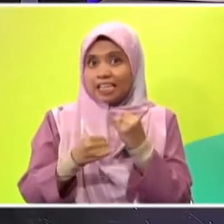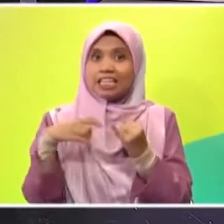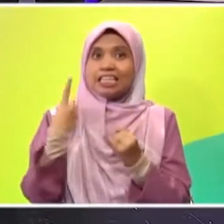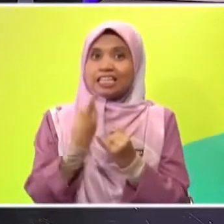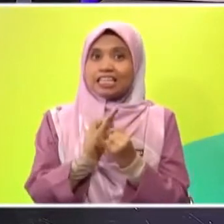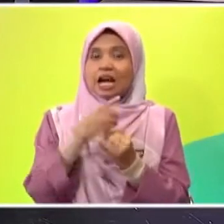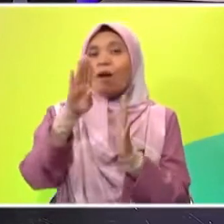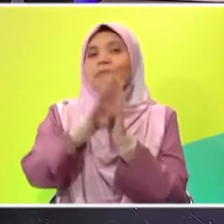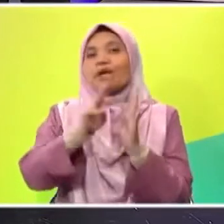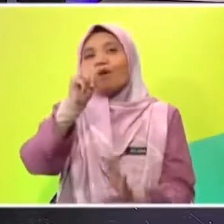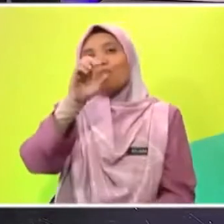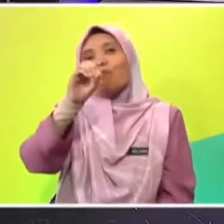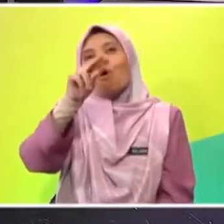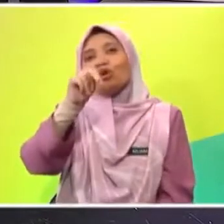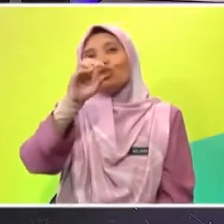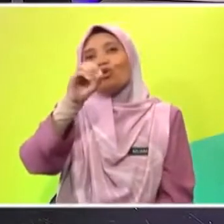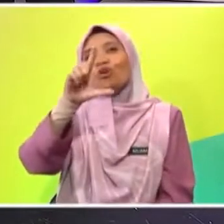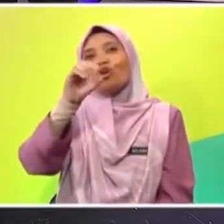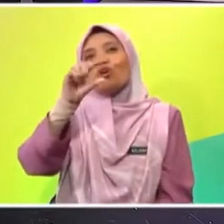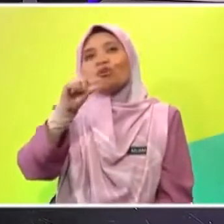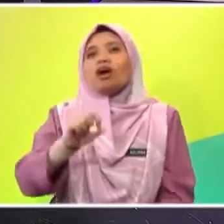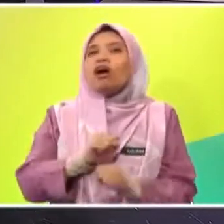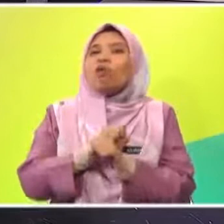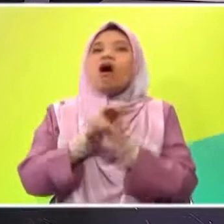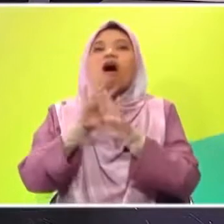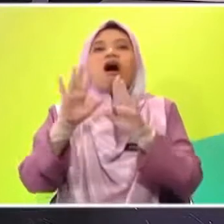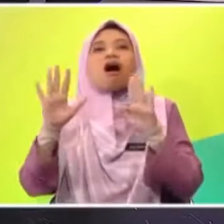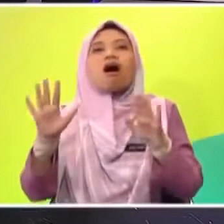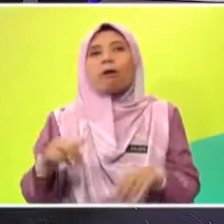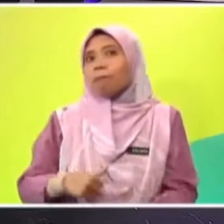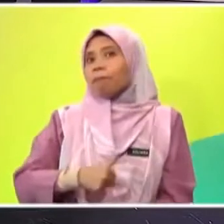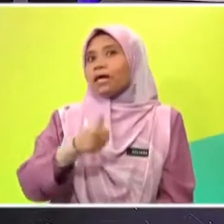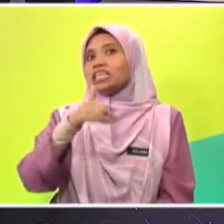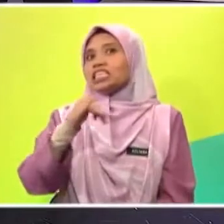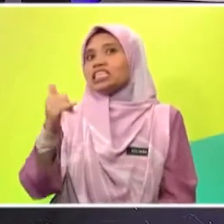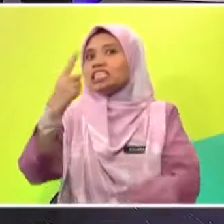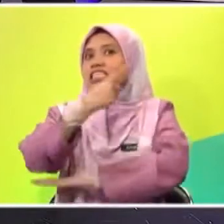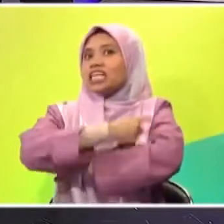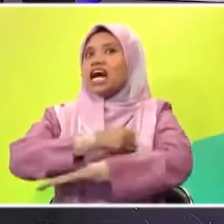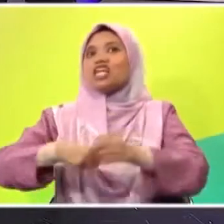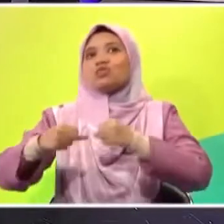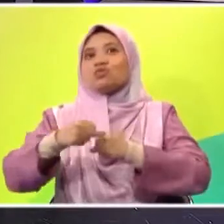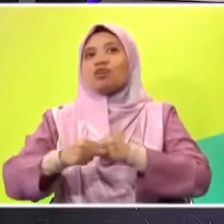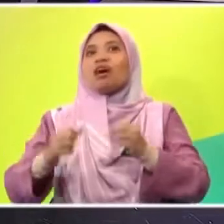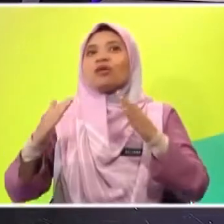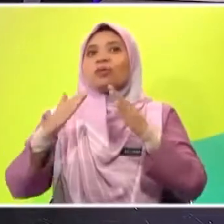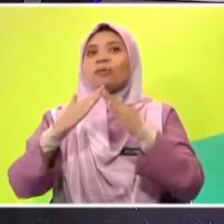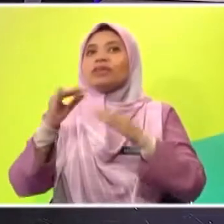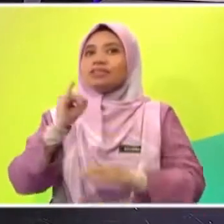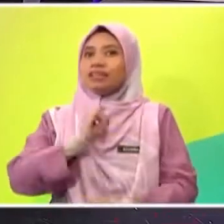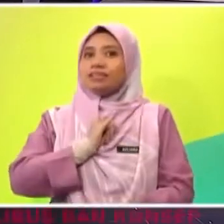boleh single Wow suruhnya hari sukan rumah saya